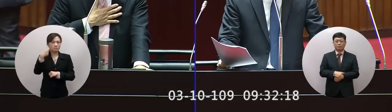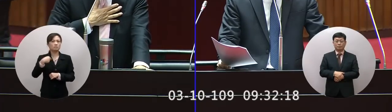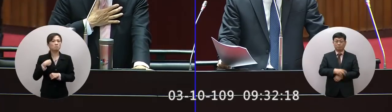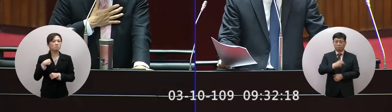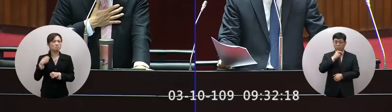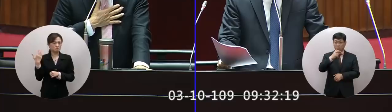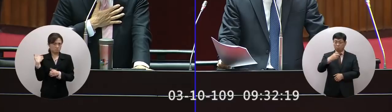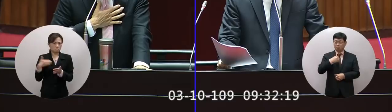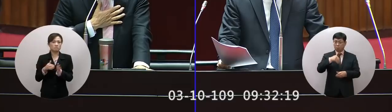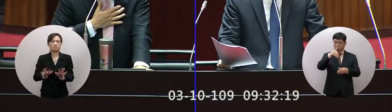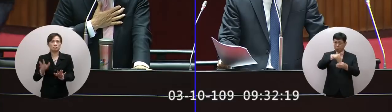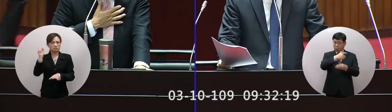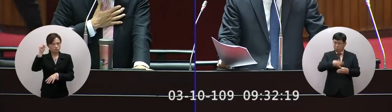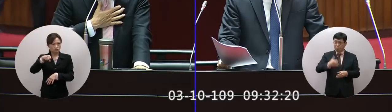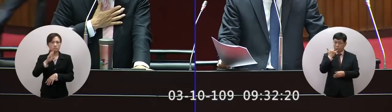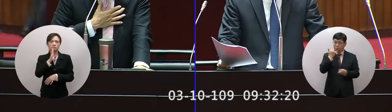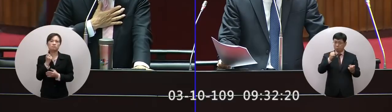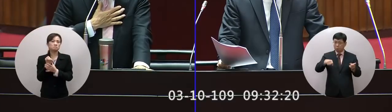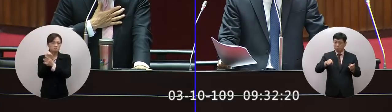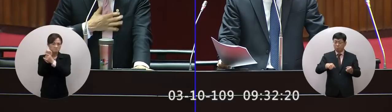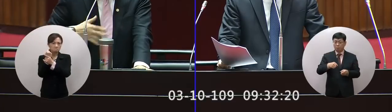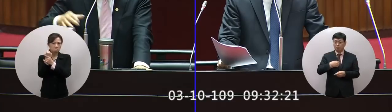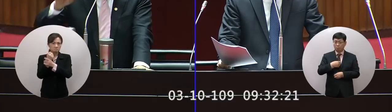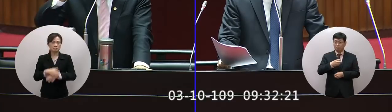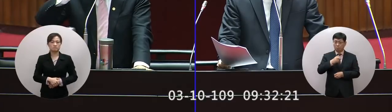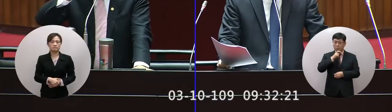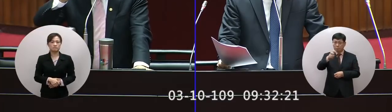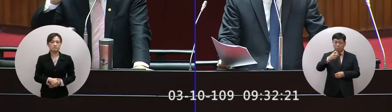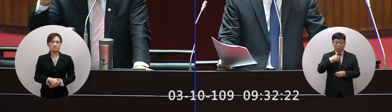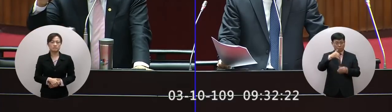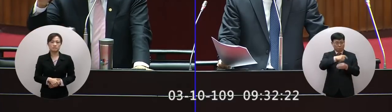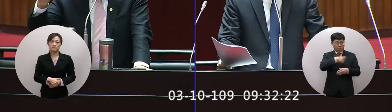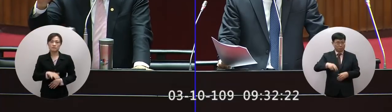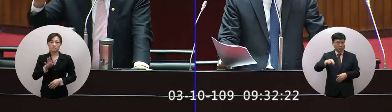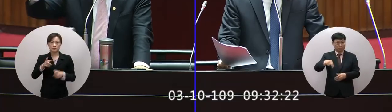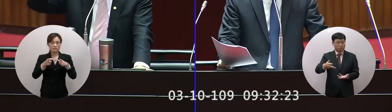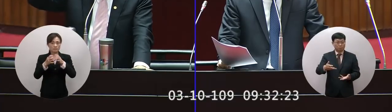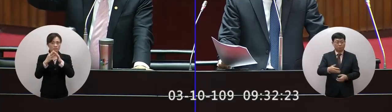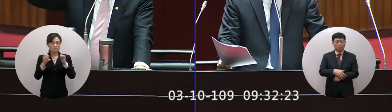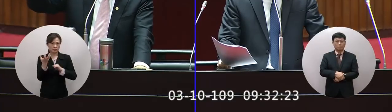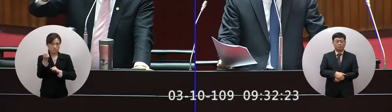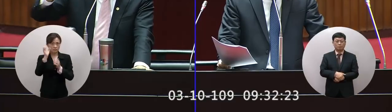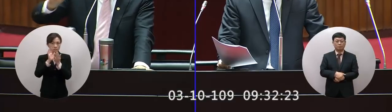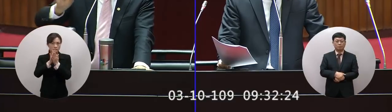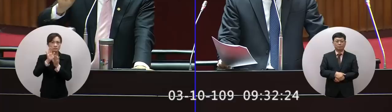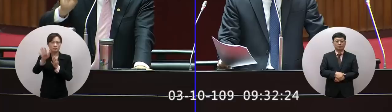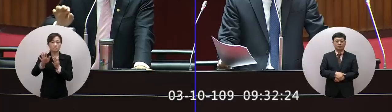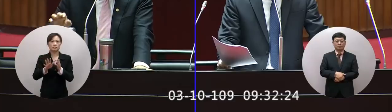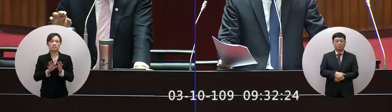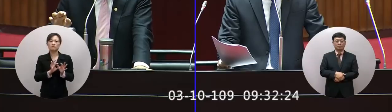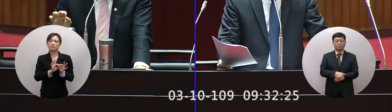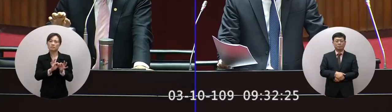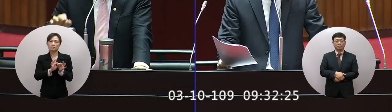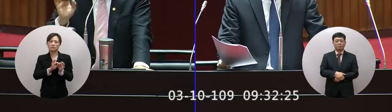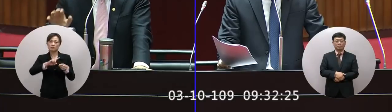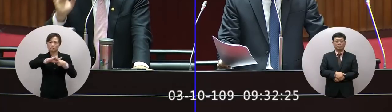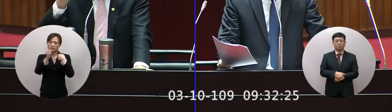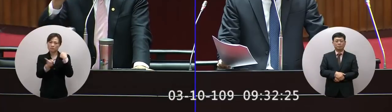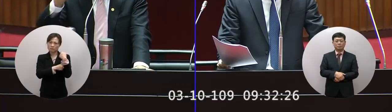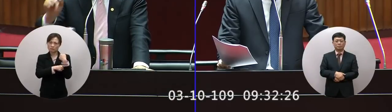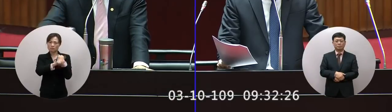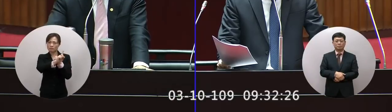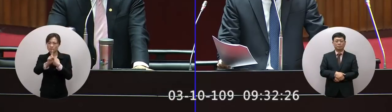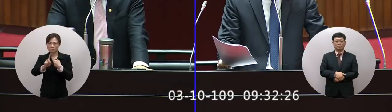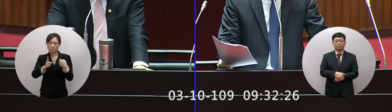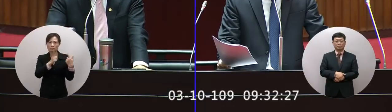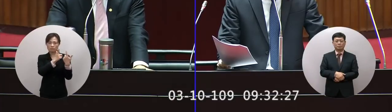赞成。 20岁被选举权， 而且支持的。 20岁被选举权， 有公民权之后，相关的很多法律都应